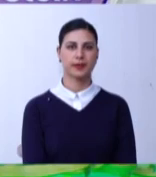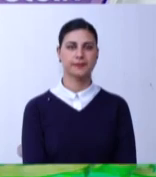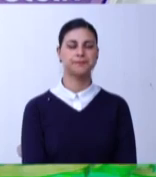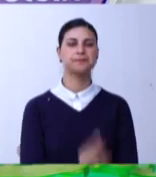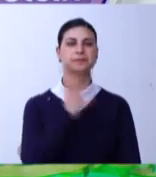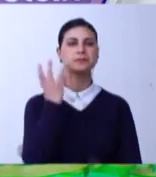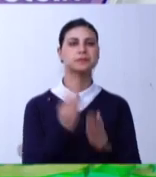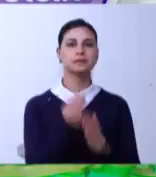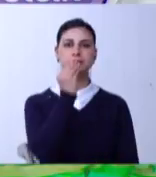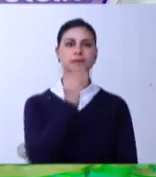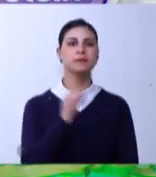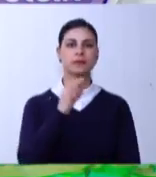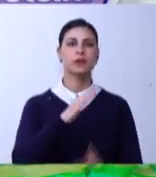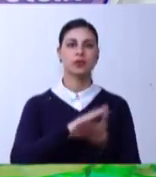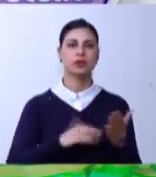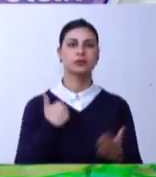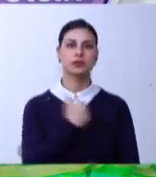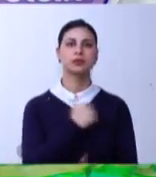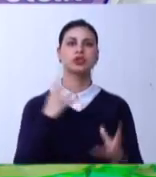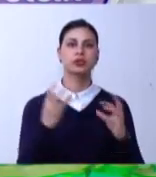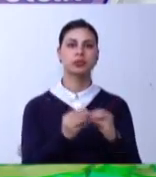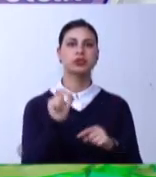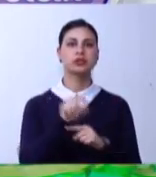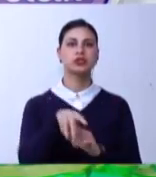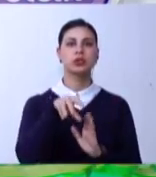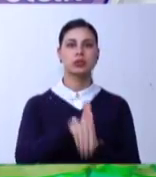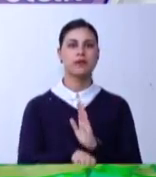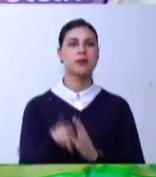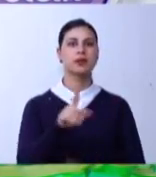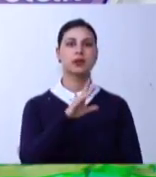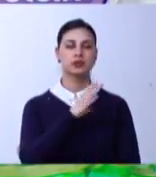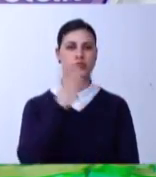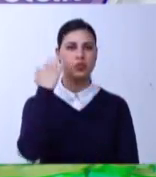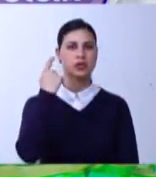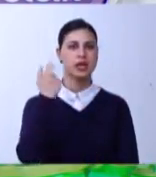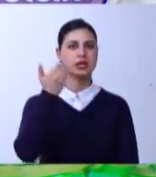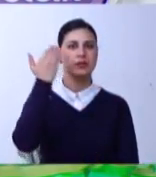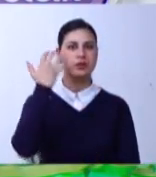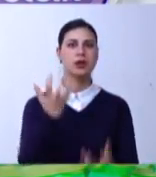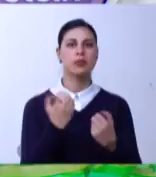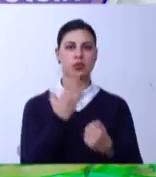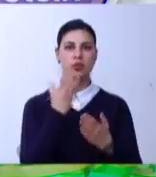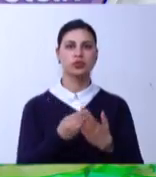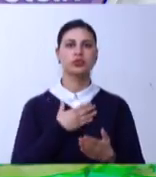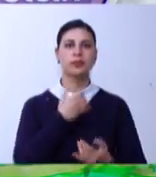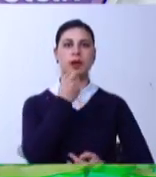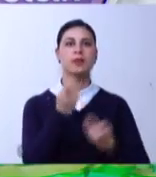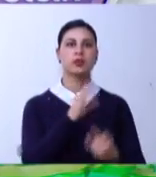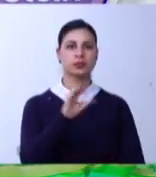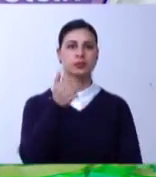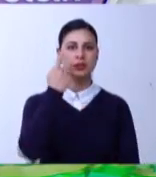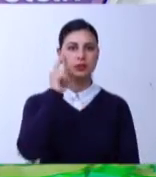ჩვენ კვებიზონით ვაგრძელებთ, უნდა შევაჯამოთ საშინაო დავალება, რომელიც გასულ კვირას მიიღო ჩვენმა მაყურებელმა. გახსოვთ